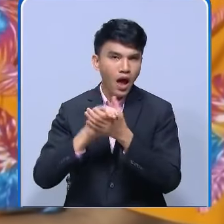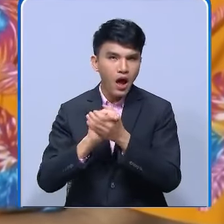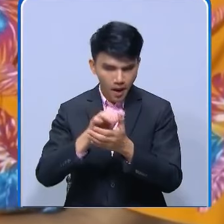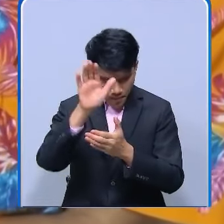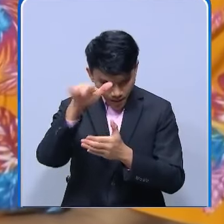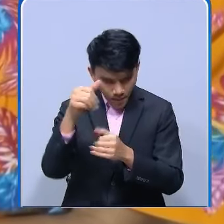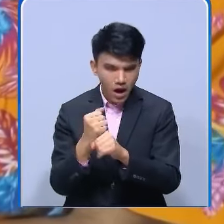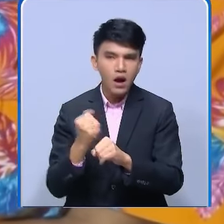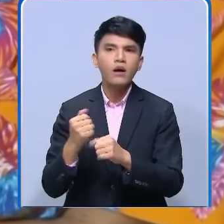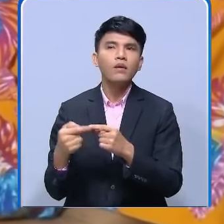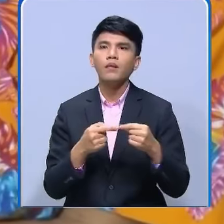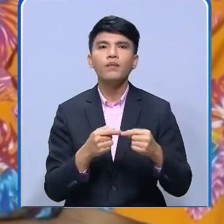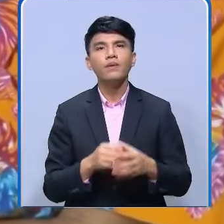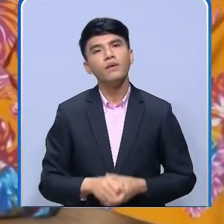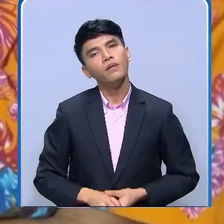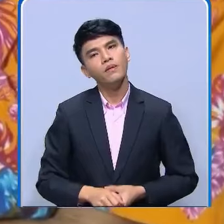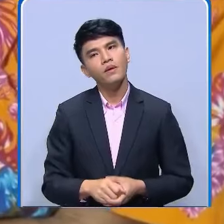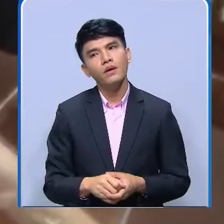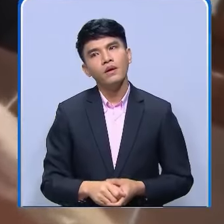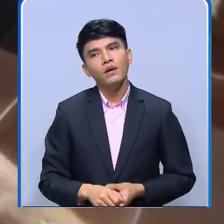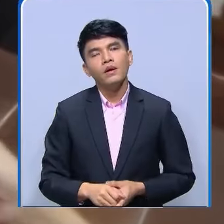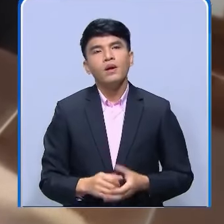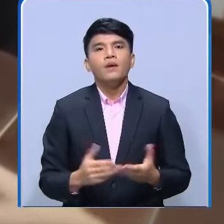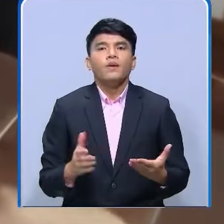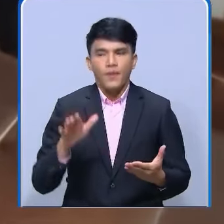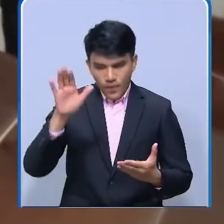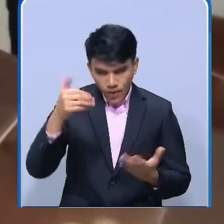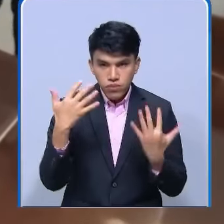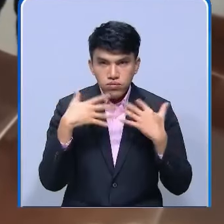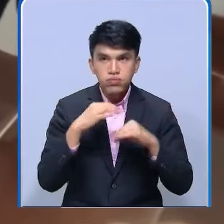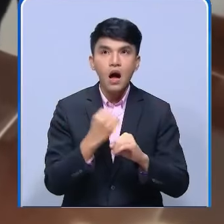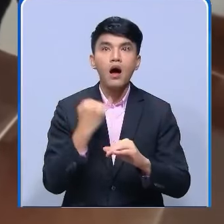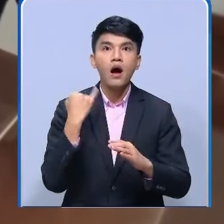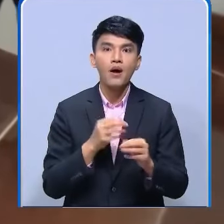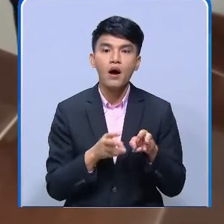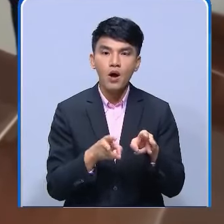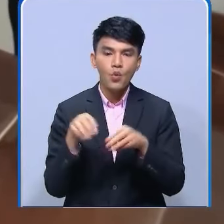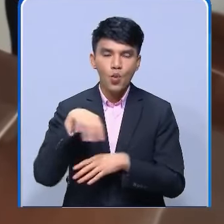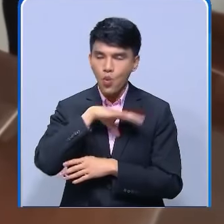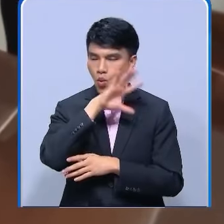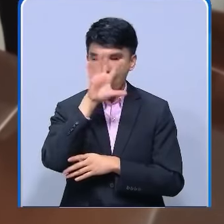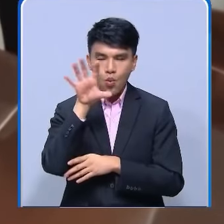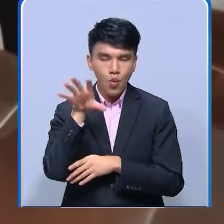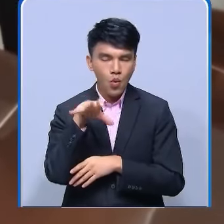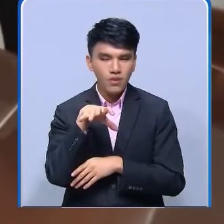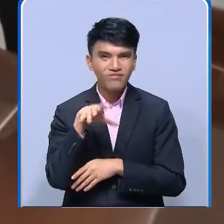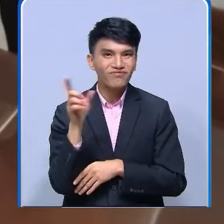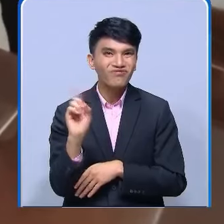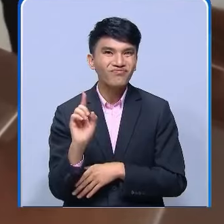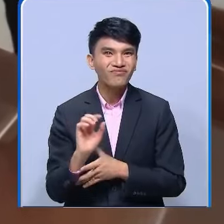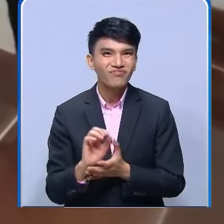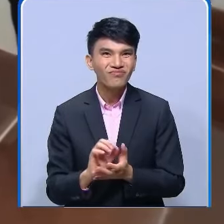จตนารมณ์กันอย่างเงี้ยเหรอ เออสารต่อเจตนารมณ์นะก็เลยชวนลูกเขยมาร่วมก่อเหตุส่วนวิธีการหลอกเหยื่อเนี่ย